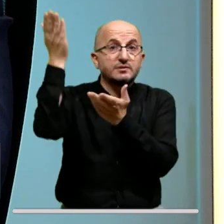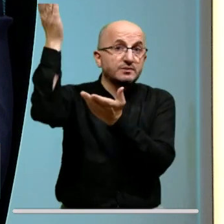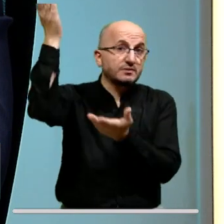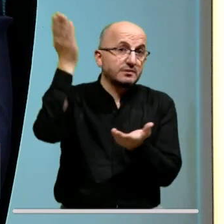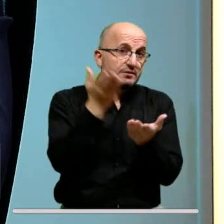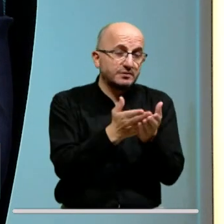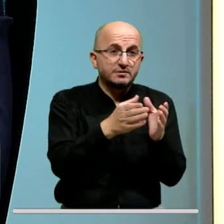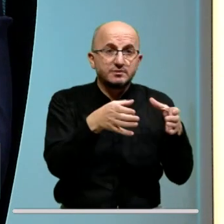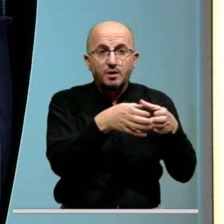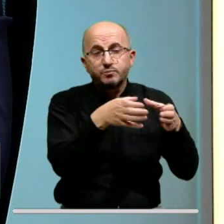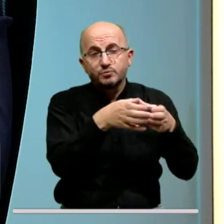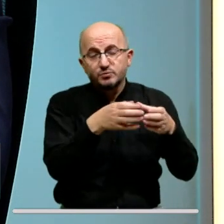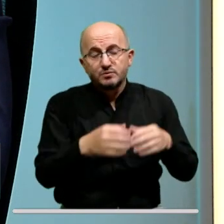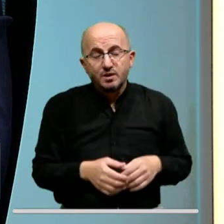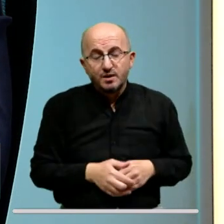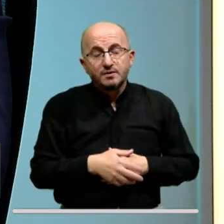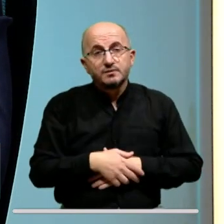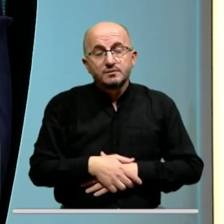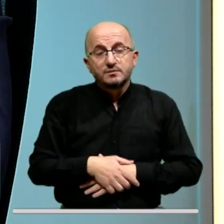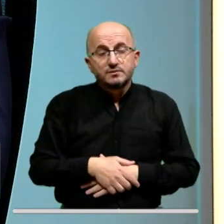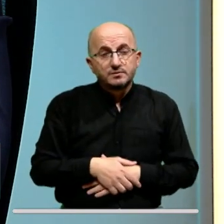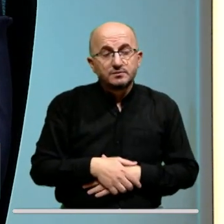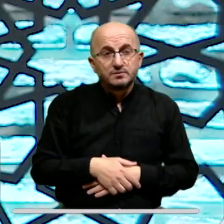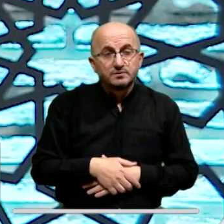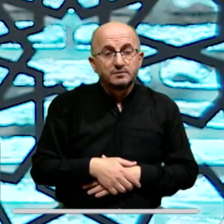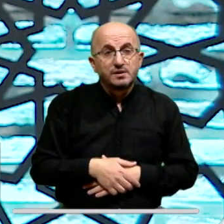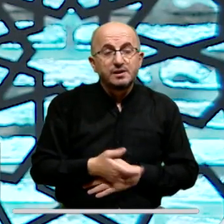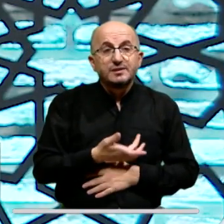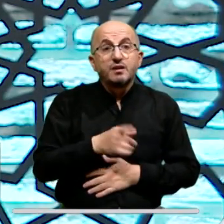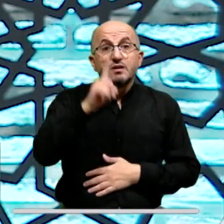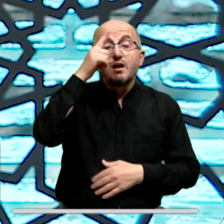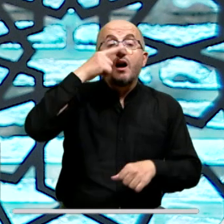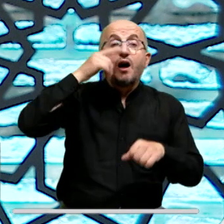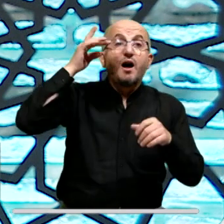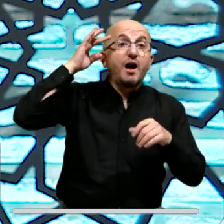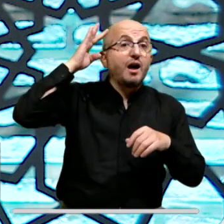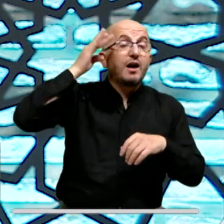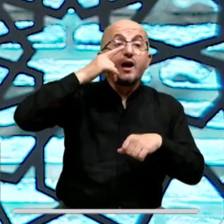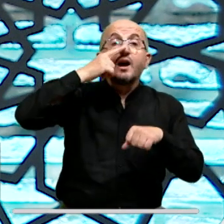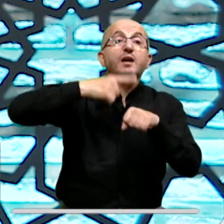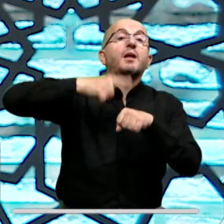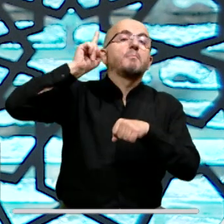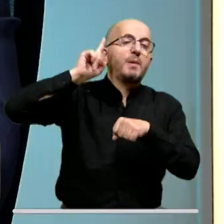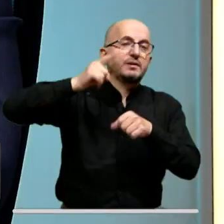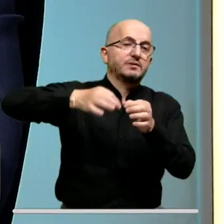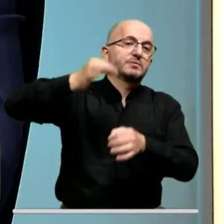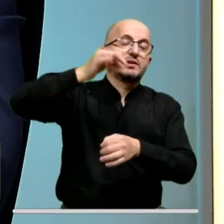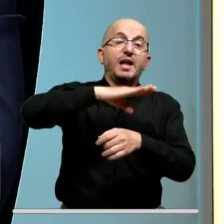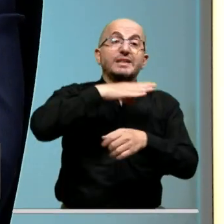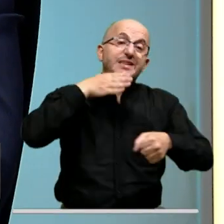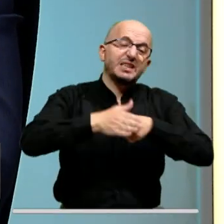Gayrimüslim dediğimiz zaman ehli kitap olması gerekiyor tabii. Bütün gayrimüslimler... Yani mesela ateist birinin kestiği yenilmez. Hayır, değil o mi? O olmaz. Yani burada ayrım